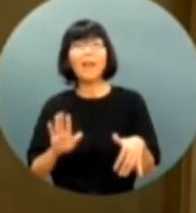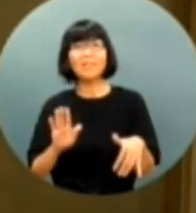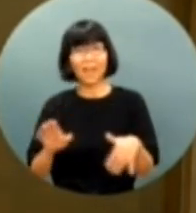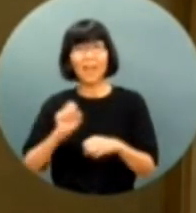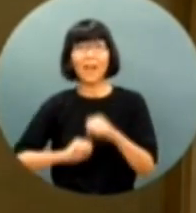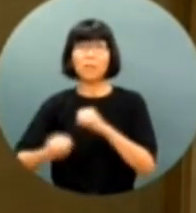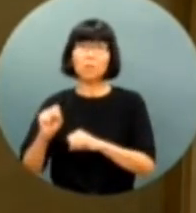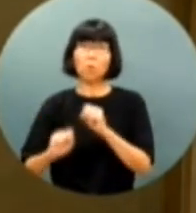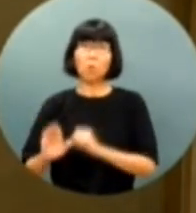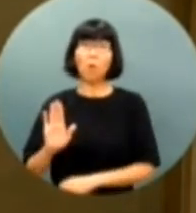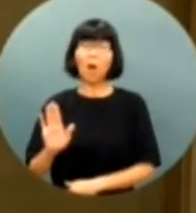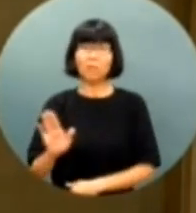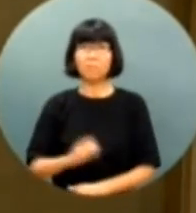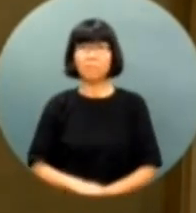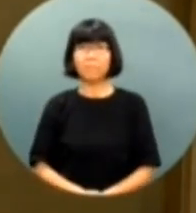ている。